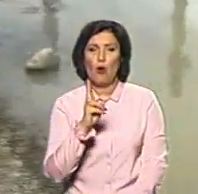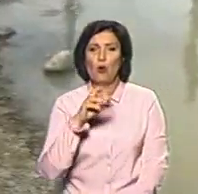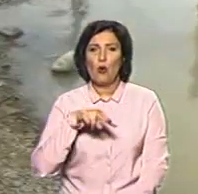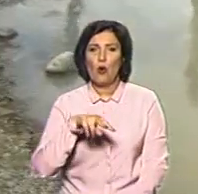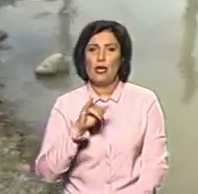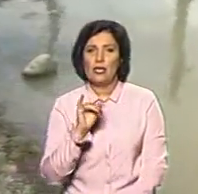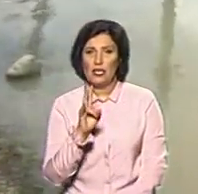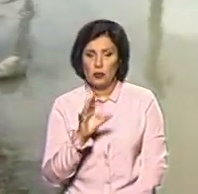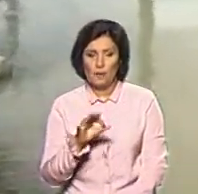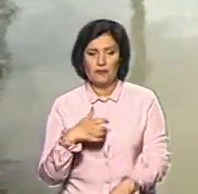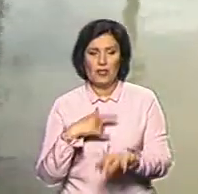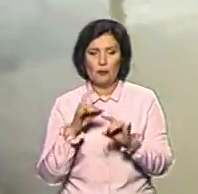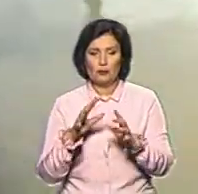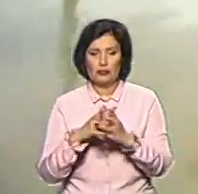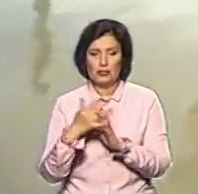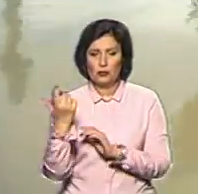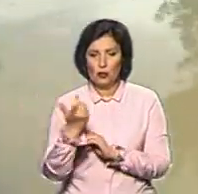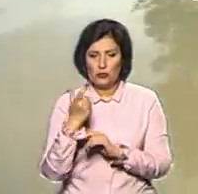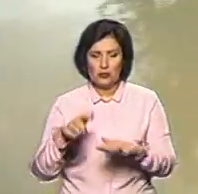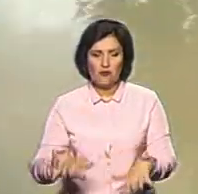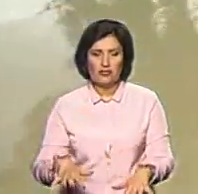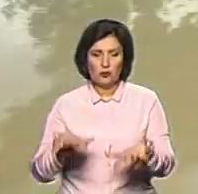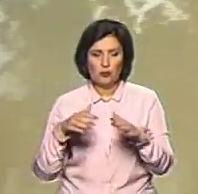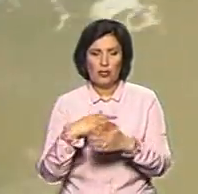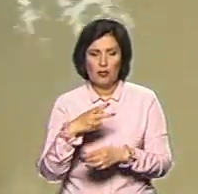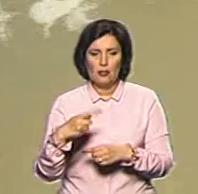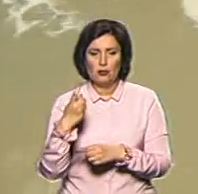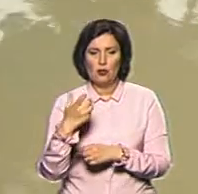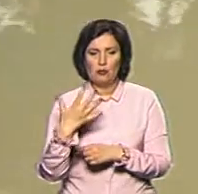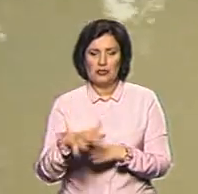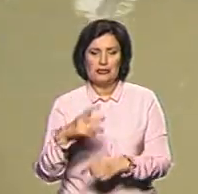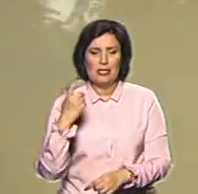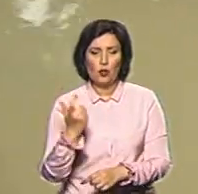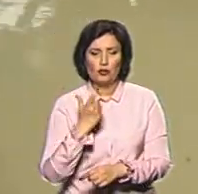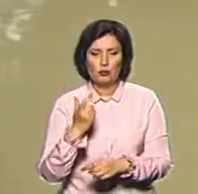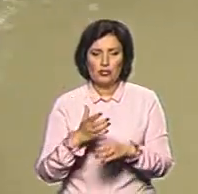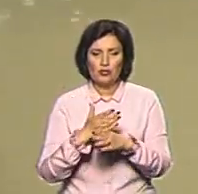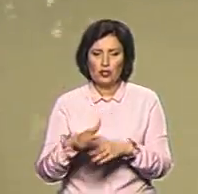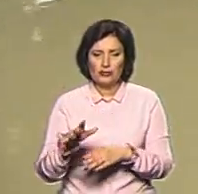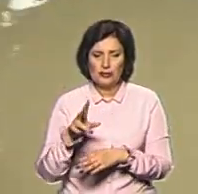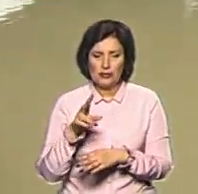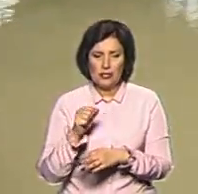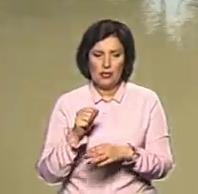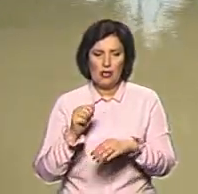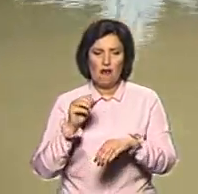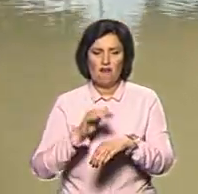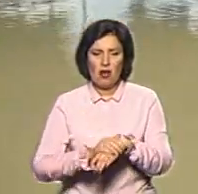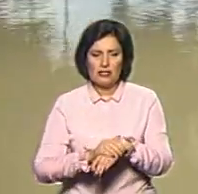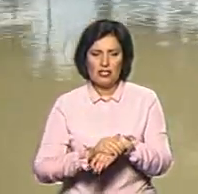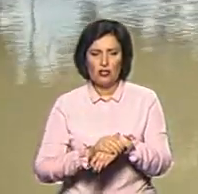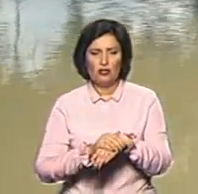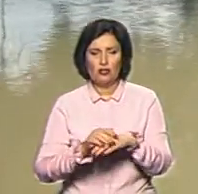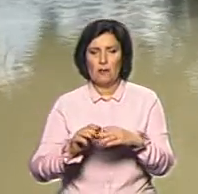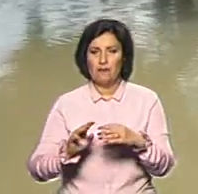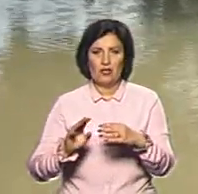нам розповів сільський голова, затопило приблизно 150 господарств, частина з них фактично відірвані